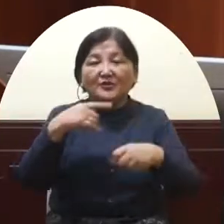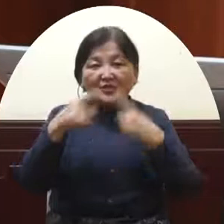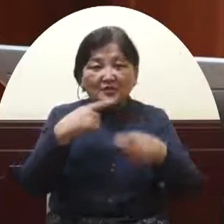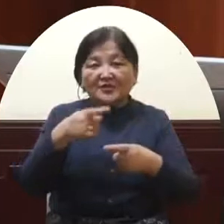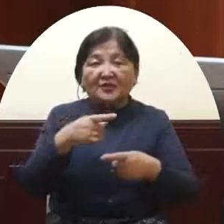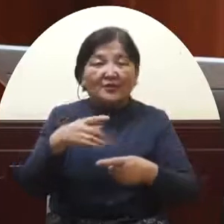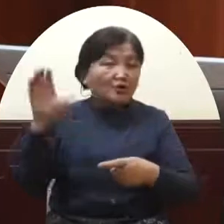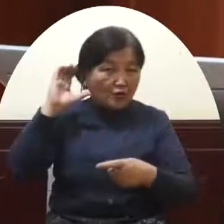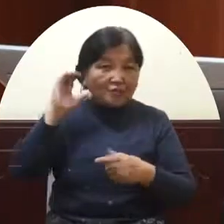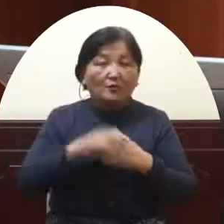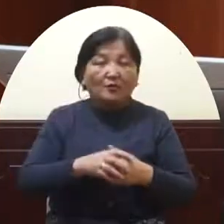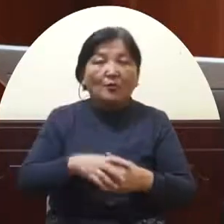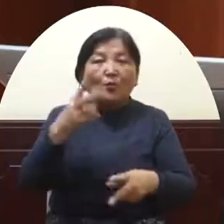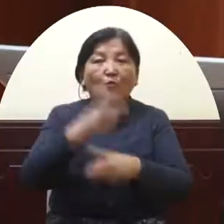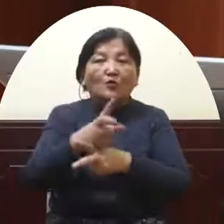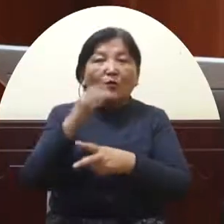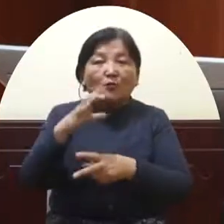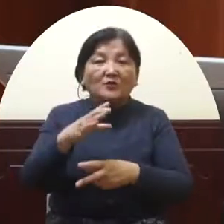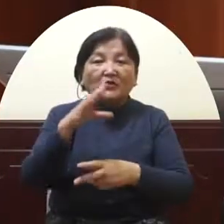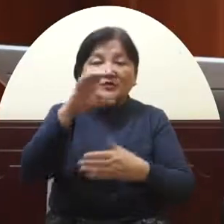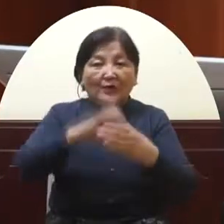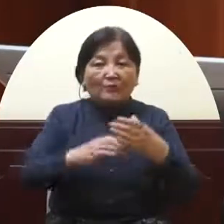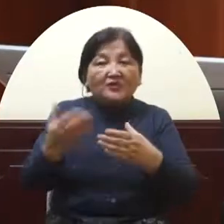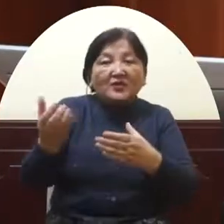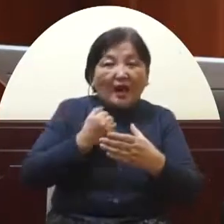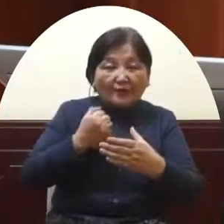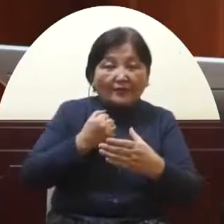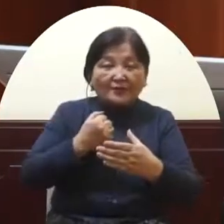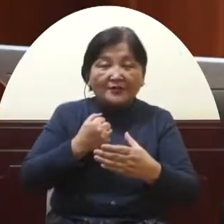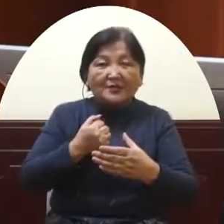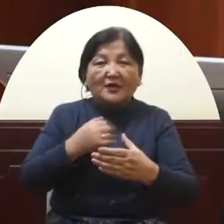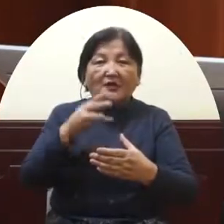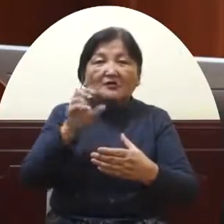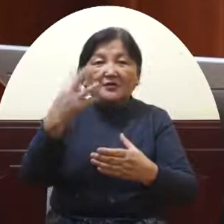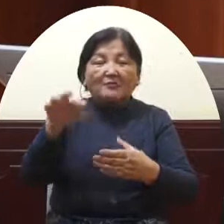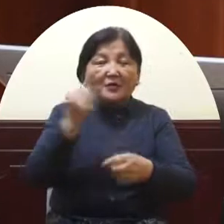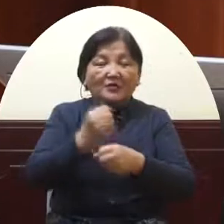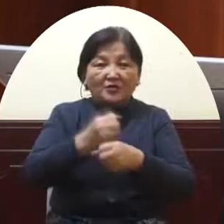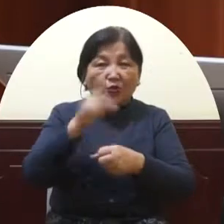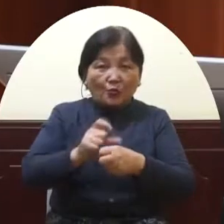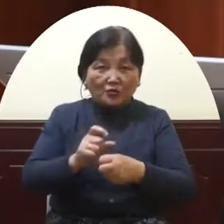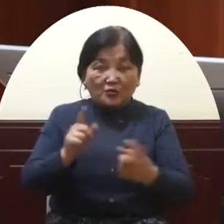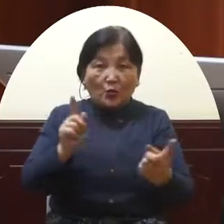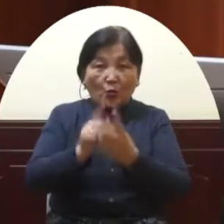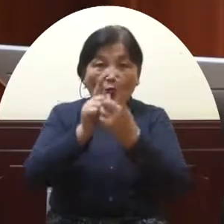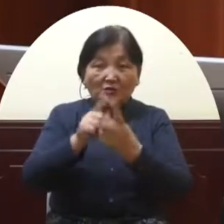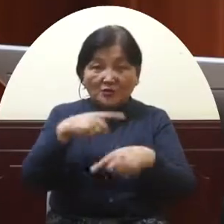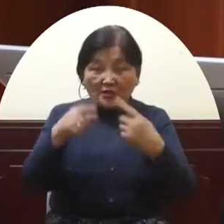Хууль бус санхүүжилт авахд бэлэн үхэхэд авна гэж хэлж байгаа улс төрийн намуудын намд ажилтдаг хүмүүстэй уулзсан.